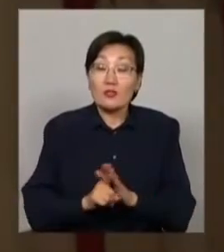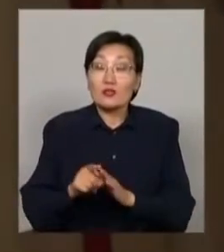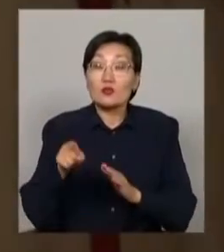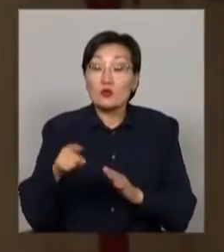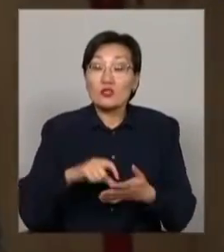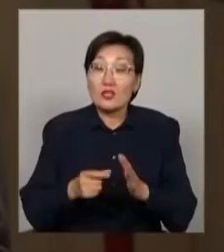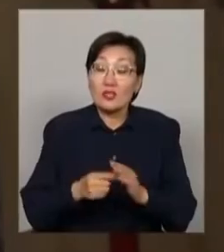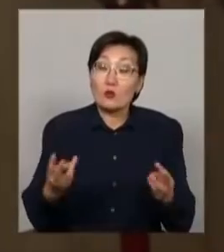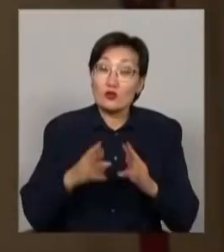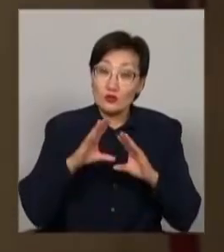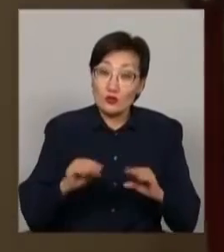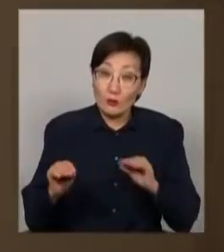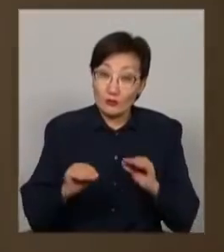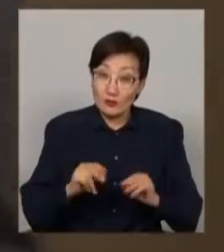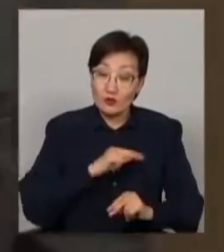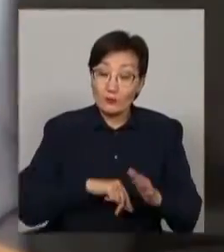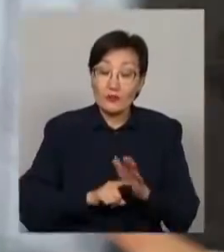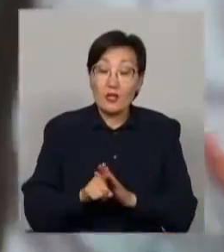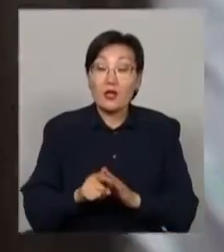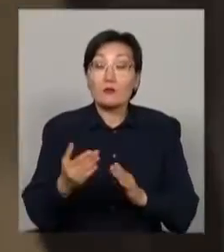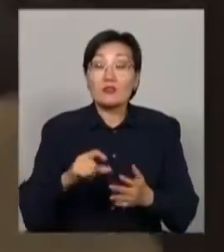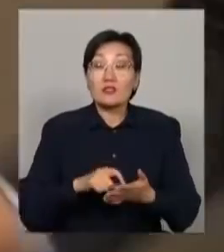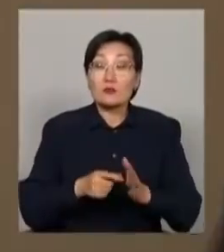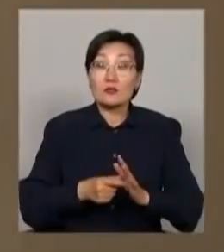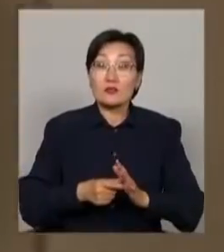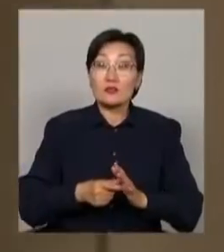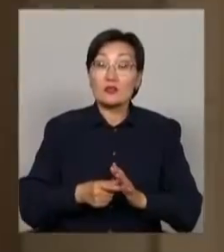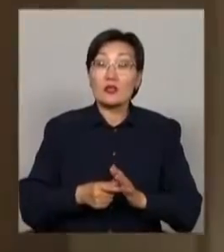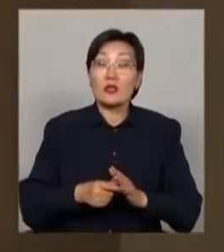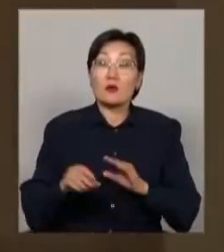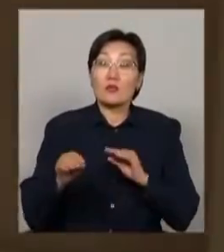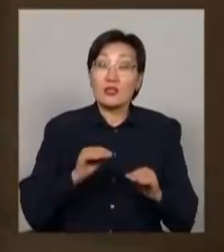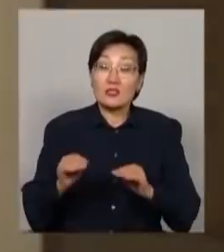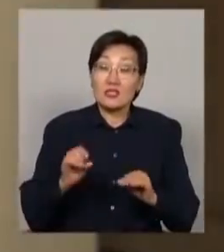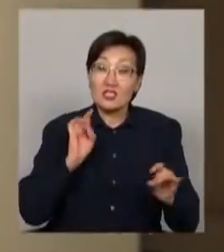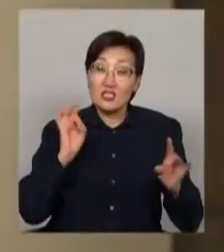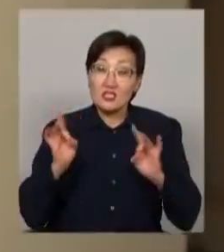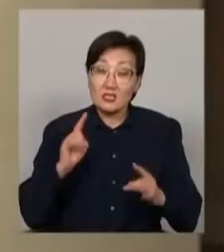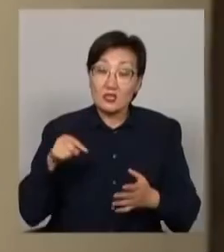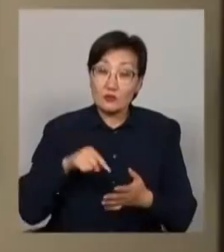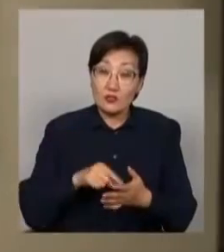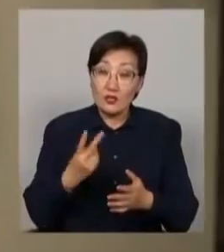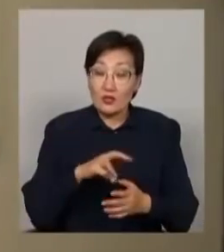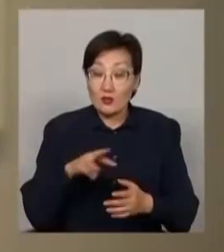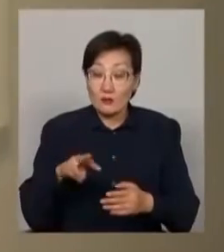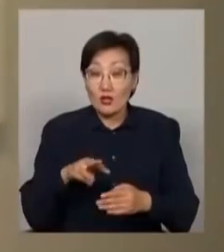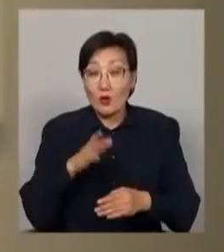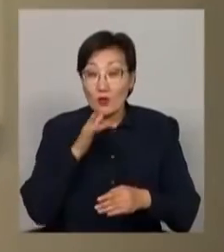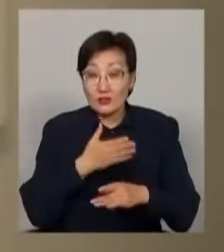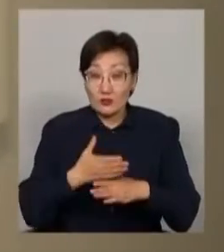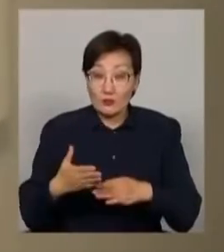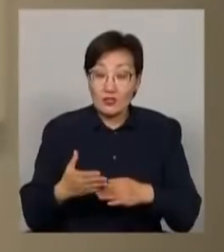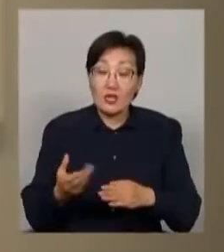құрылғылары қосылады. Ең алдымен белгілі бір залдың несіне, аппаратына сигнал беріледі. Сигнал берілгеннен кейін 2 минут уақыттан кейін